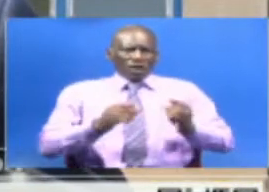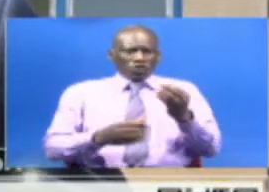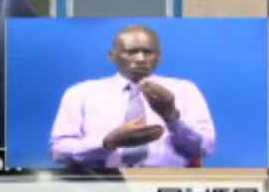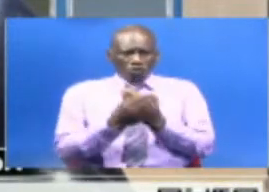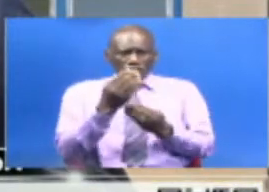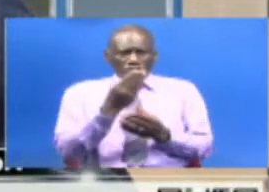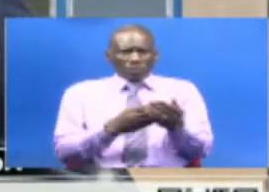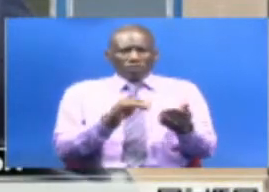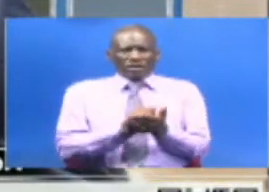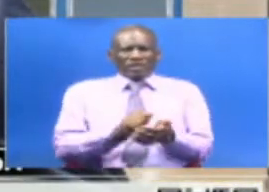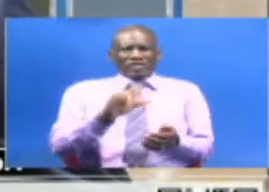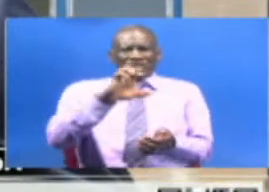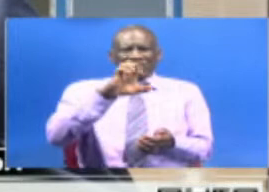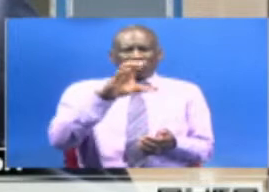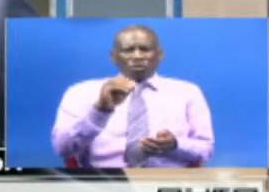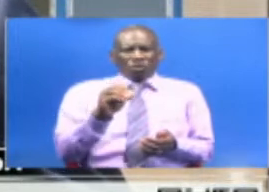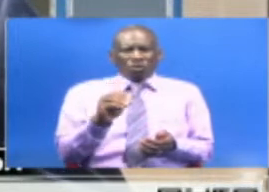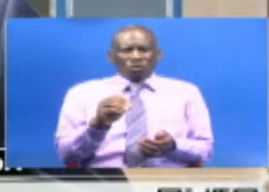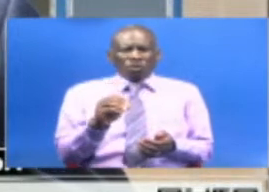the CEO